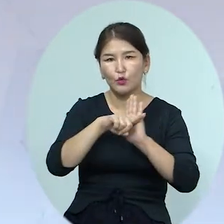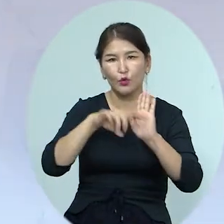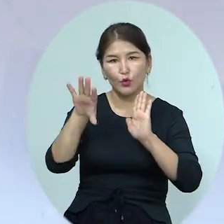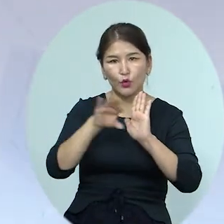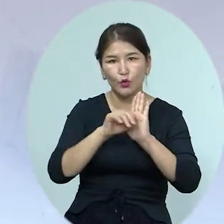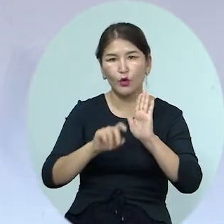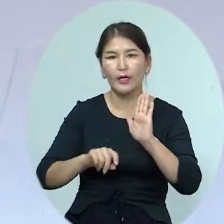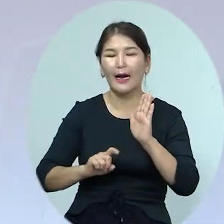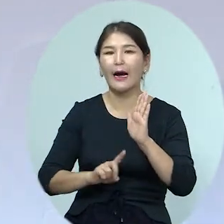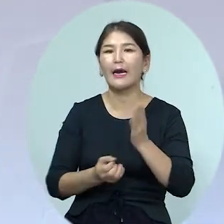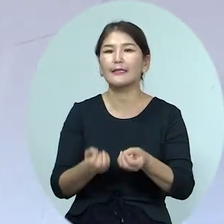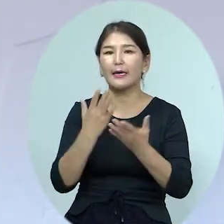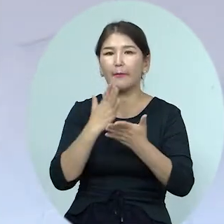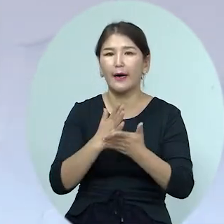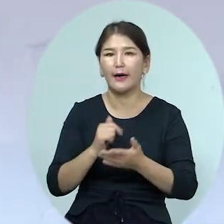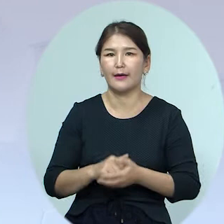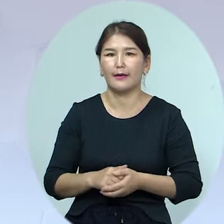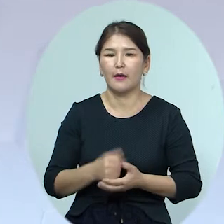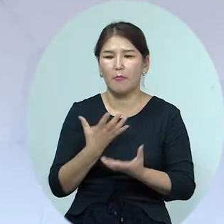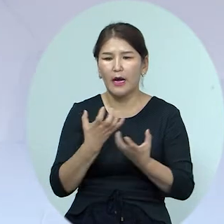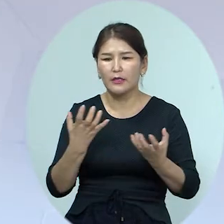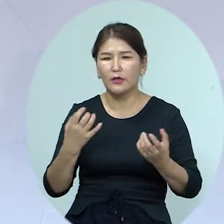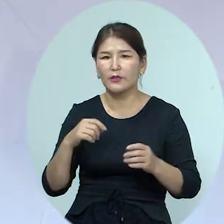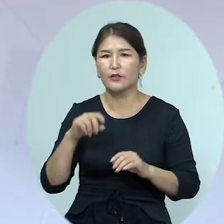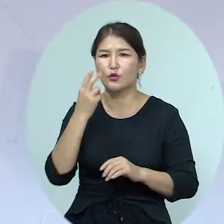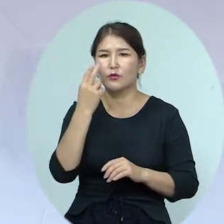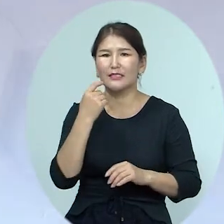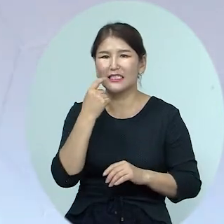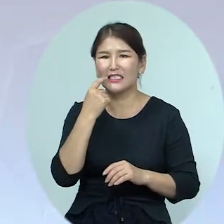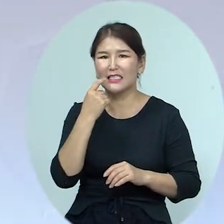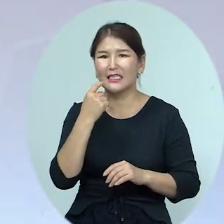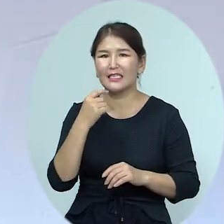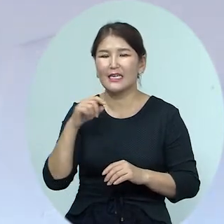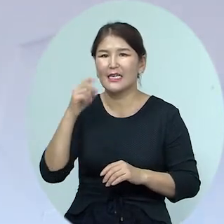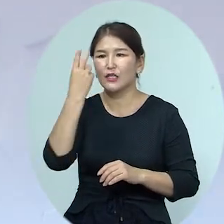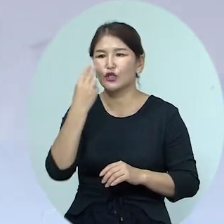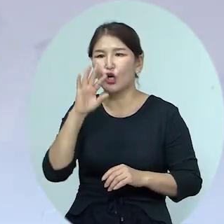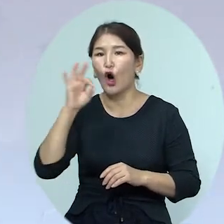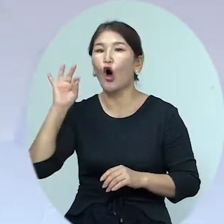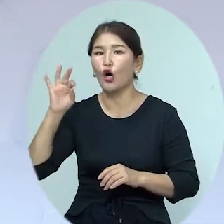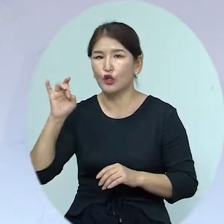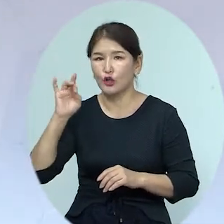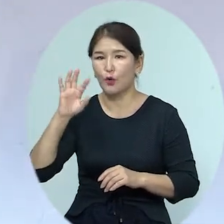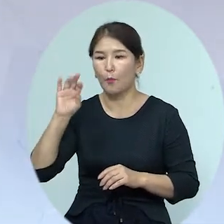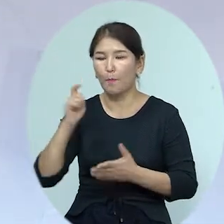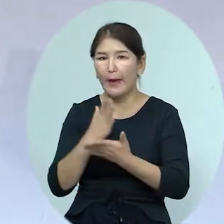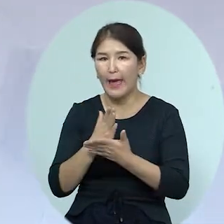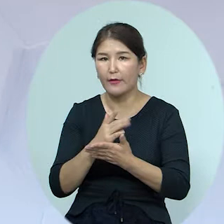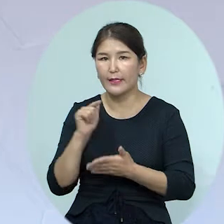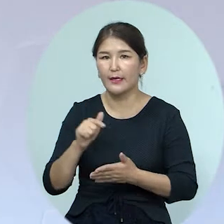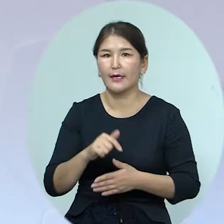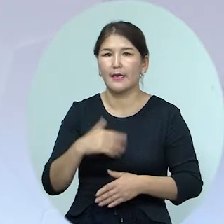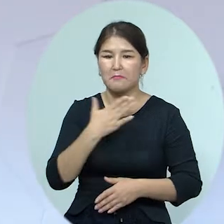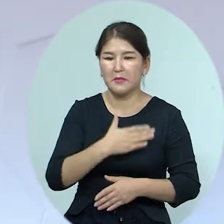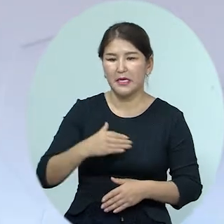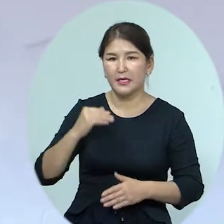нь олон цоорсон хүүхэд эрүүл шүдтэй хүүхдтэй харьцуулах юм бол биеийн жингээрээ бага байдаг.